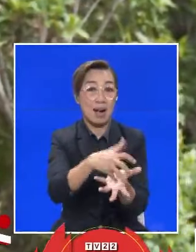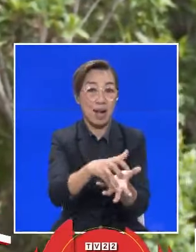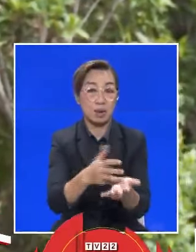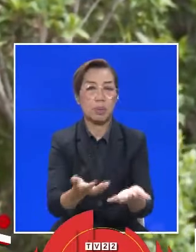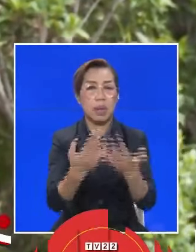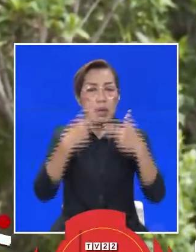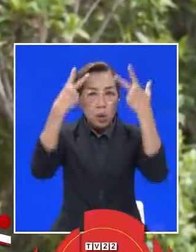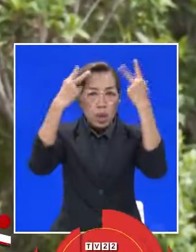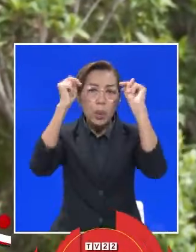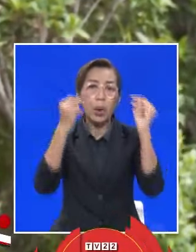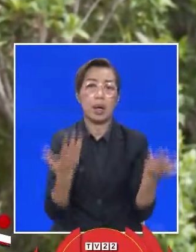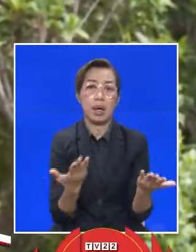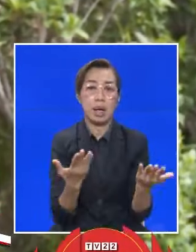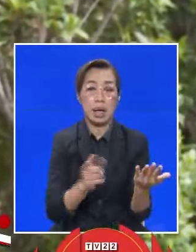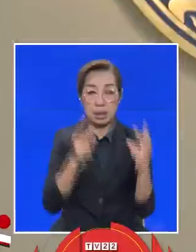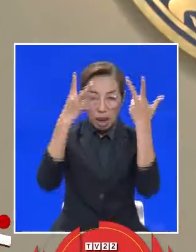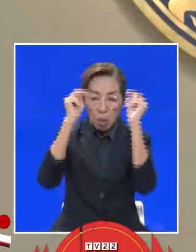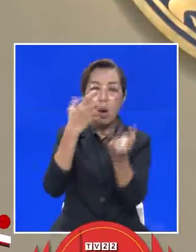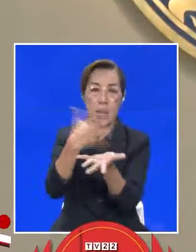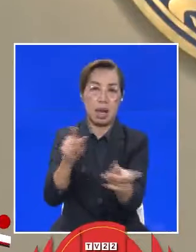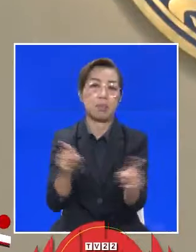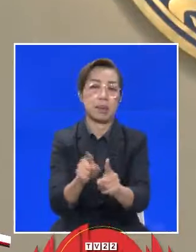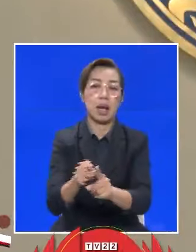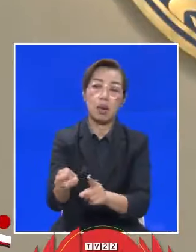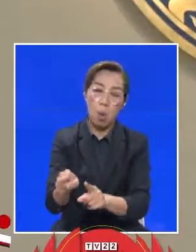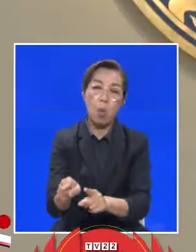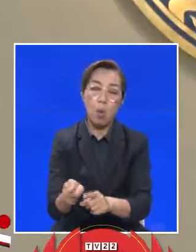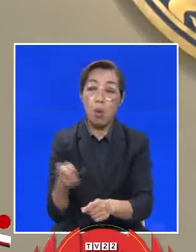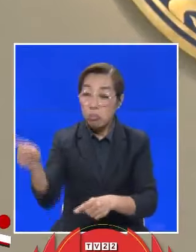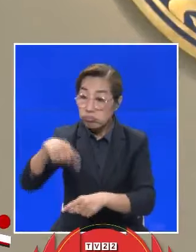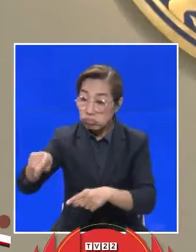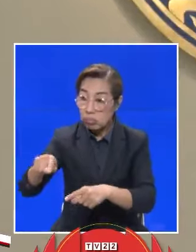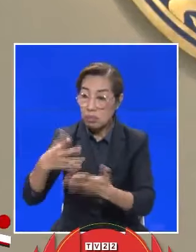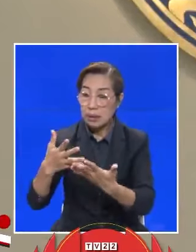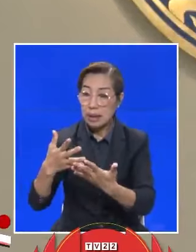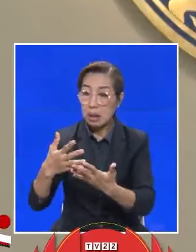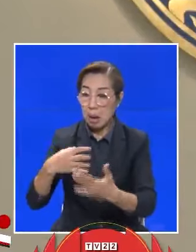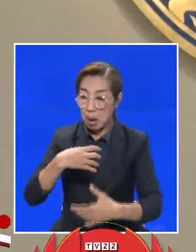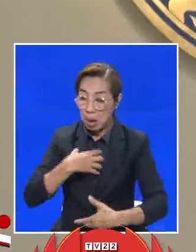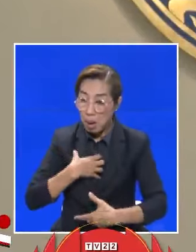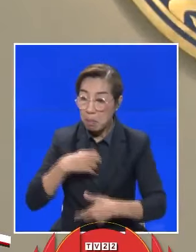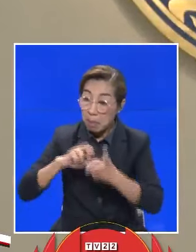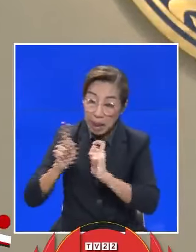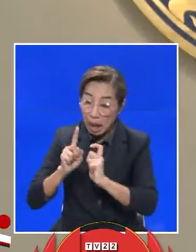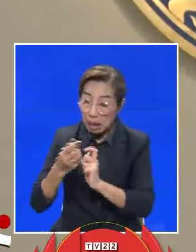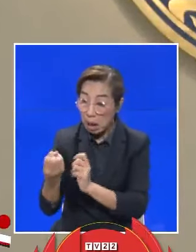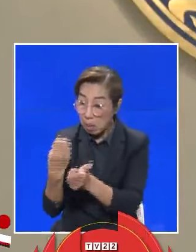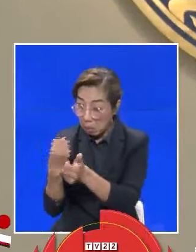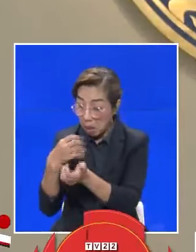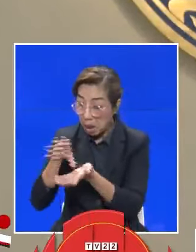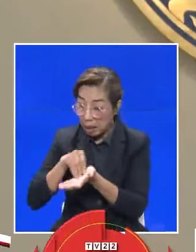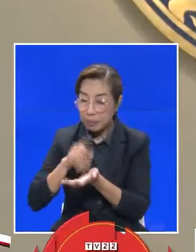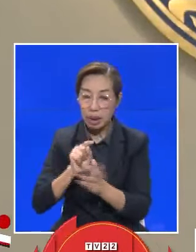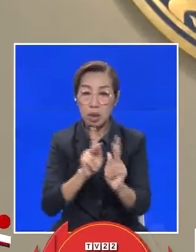กรัฐมนตรีกันบ้างนะคะท่านนายกก็พูดถึงเรื่องนี้ว่าก็ต้องรับฟังพอมีการตั้งคณะกรรมการขึ้นมาแล้วทางรัฐมนตรีอว.เ